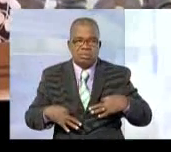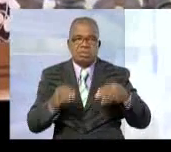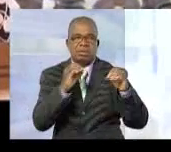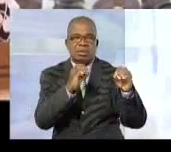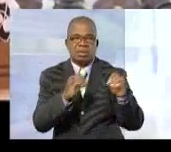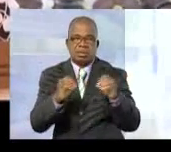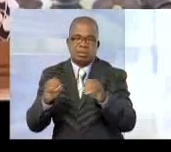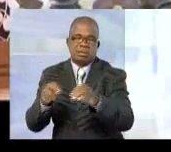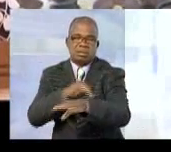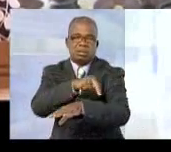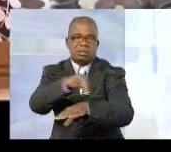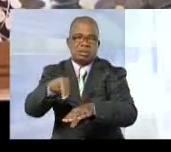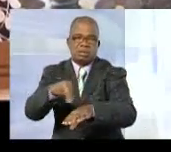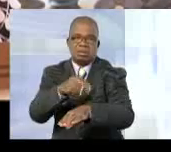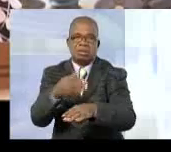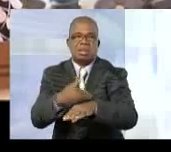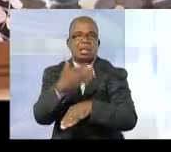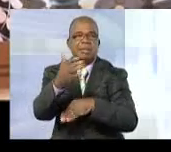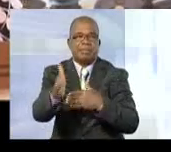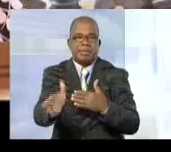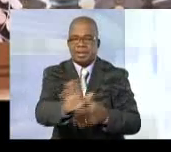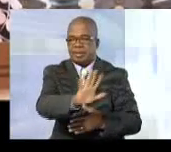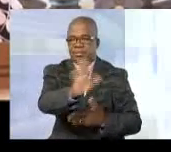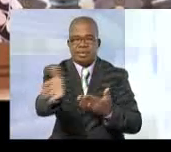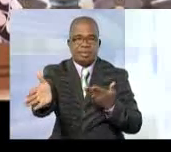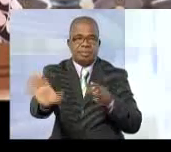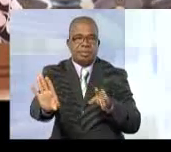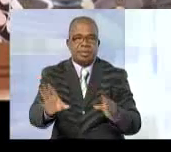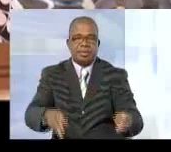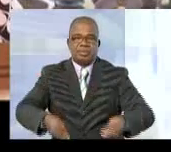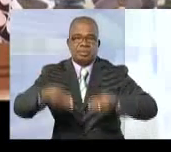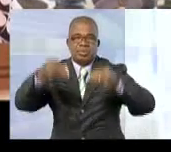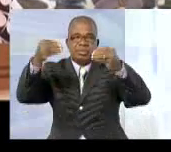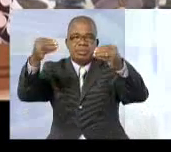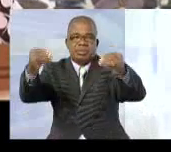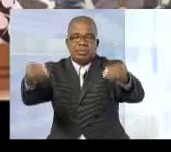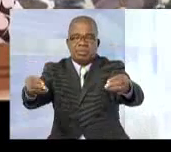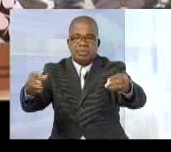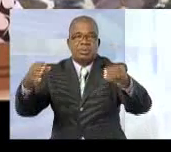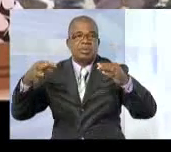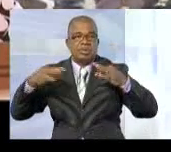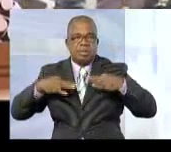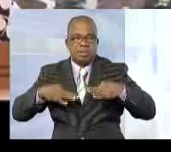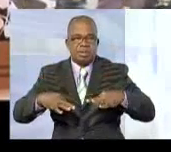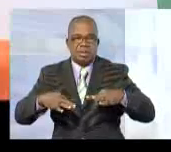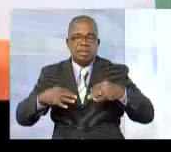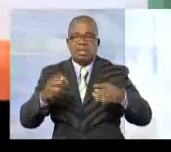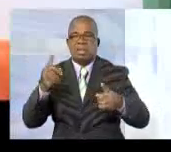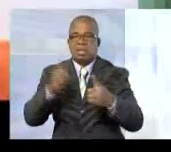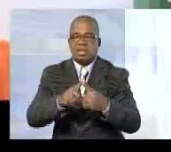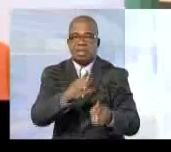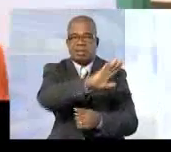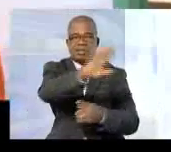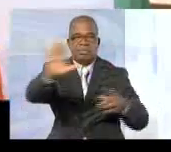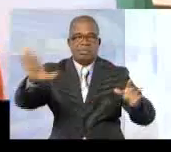titre posthume. Et nous confions à votre famille les insignes de votre grade.